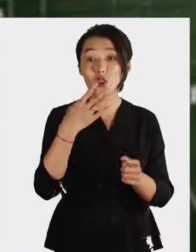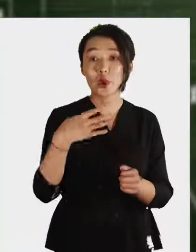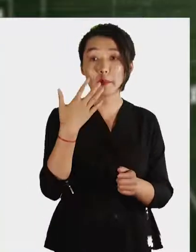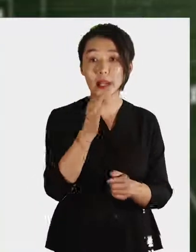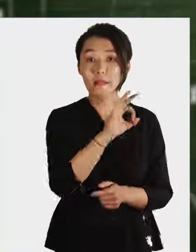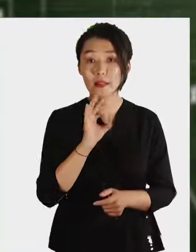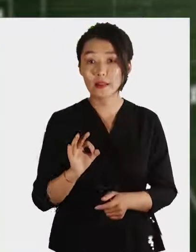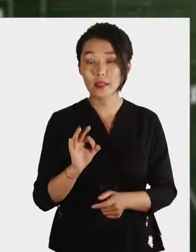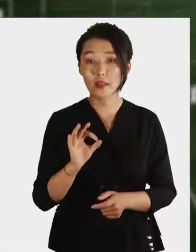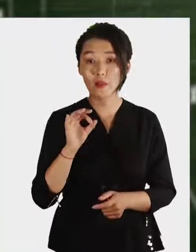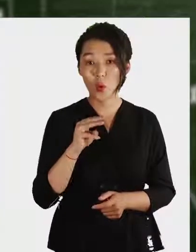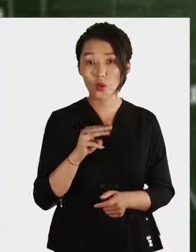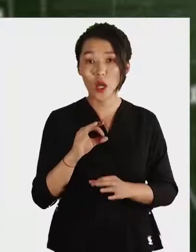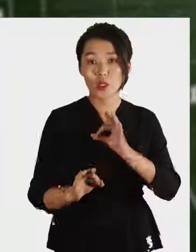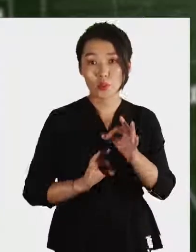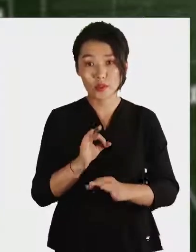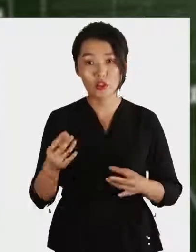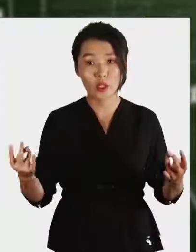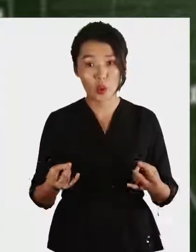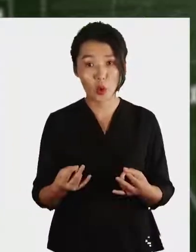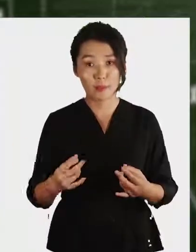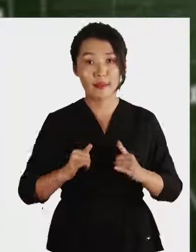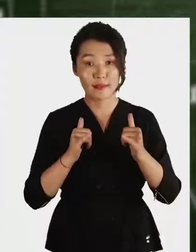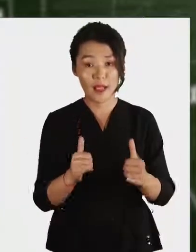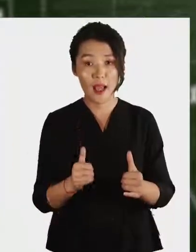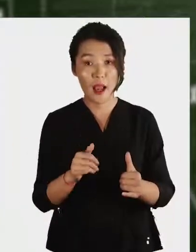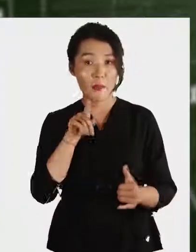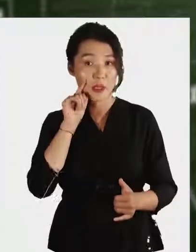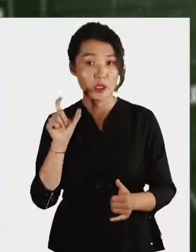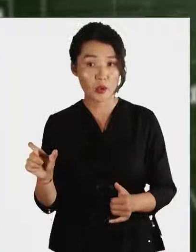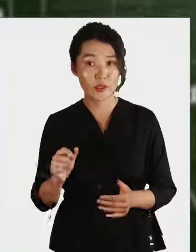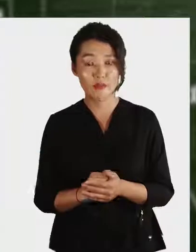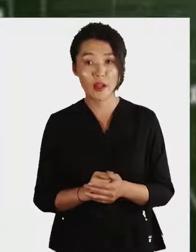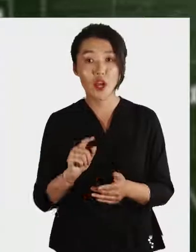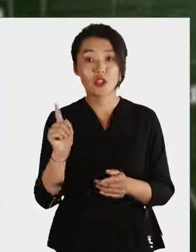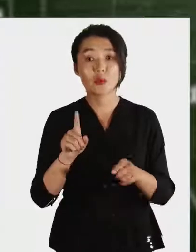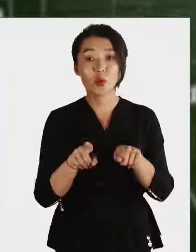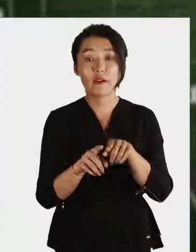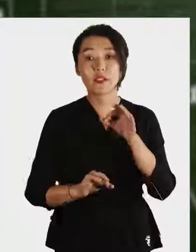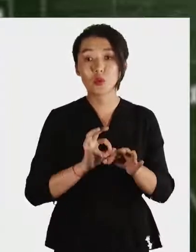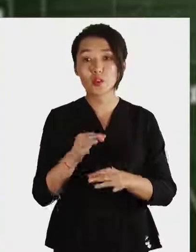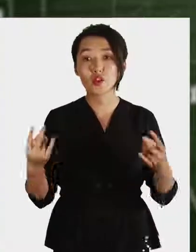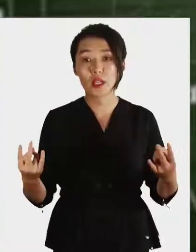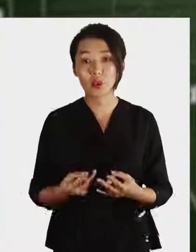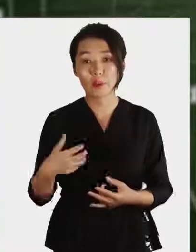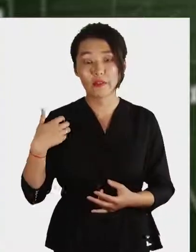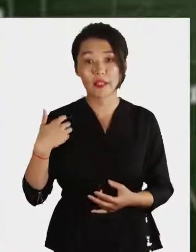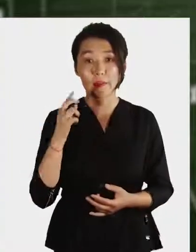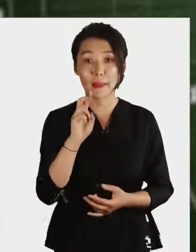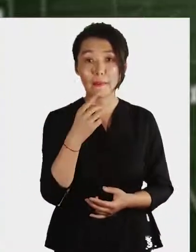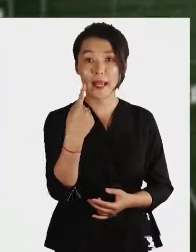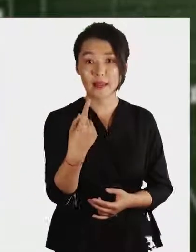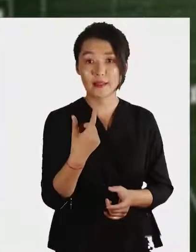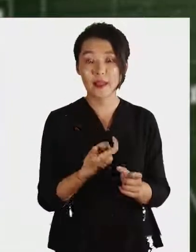В1, что составляет 45% от суточной нормы для подростков. Чему равна суточная норма